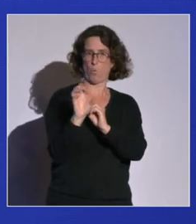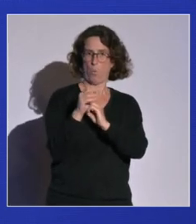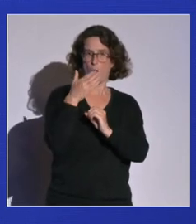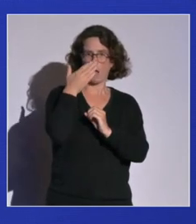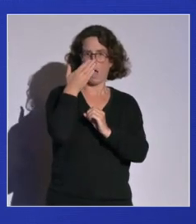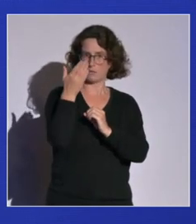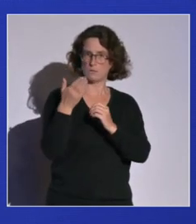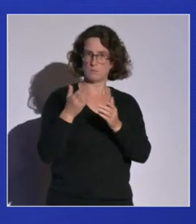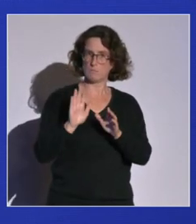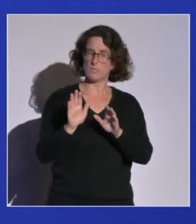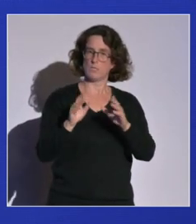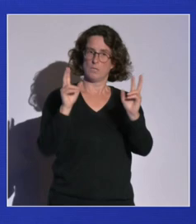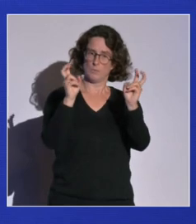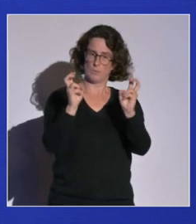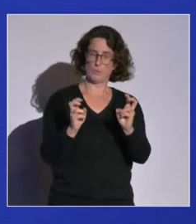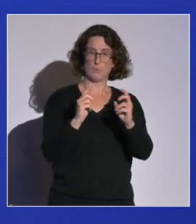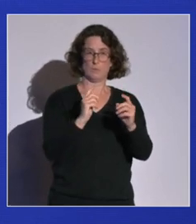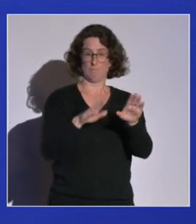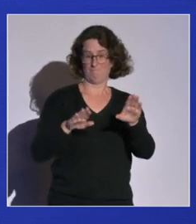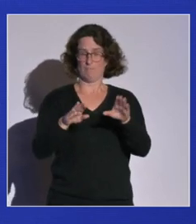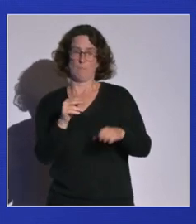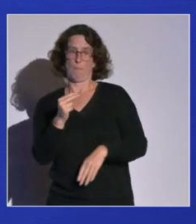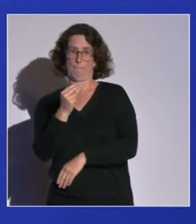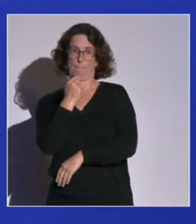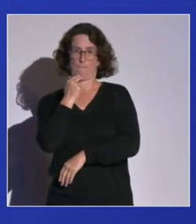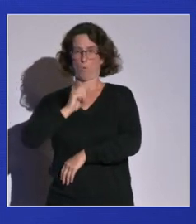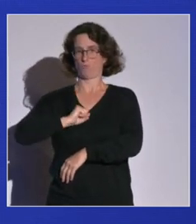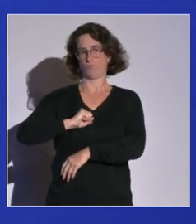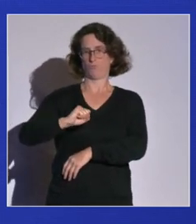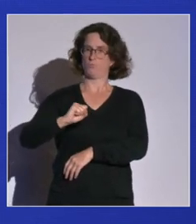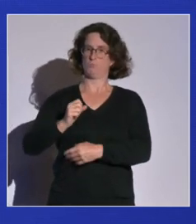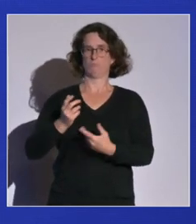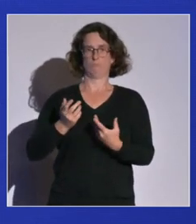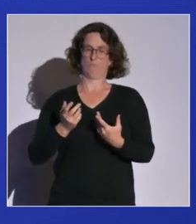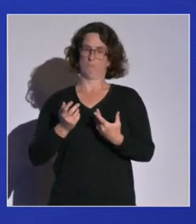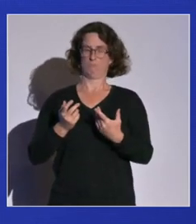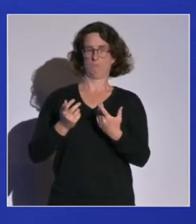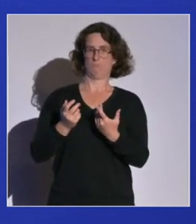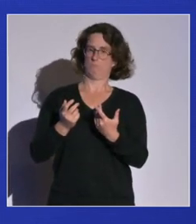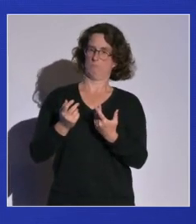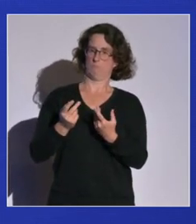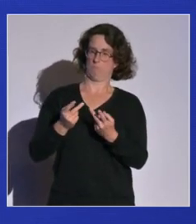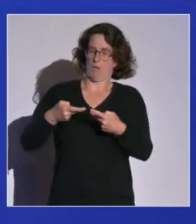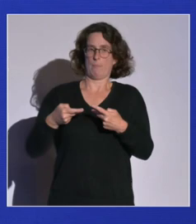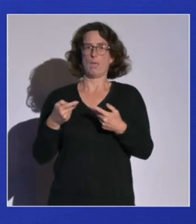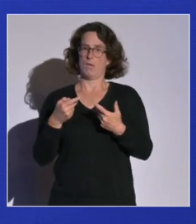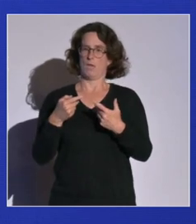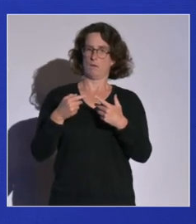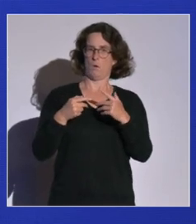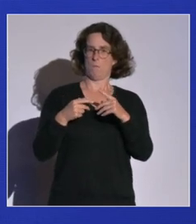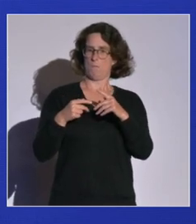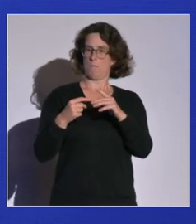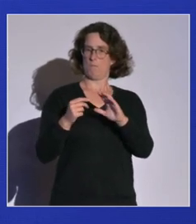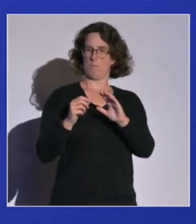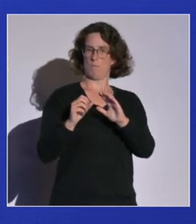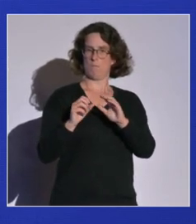de performance qui nous permet d'être les moins émetteurs dans le